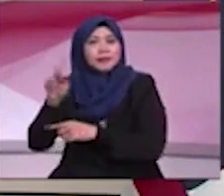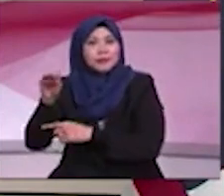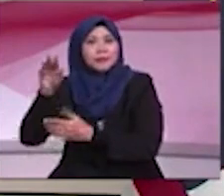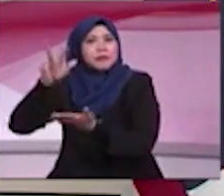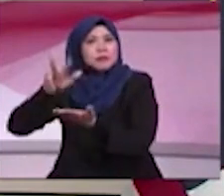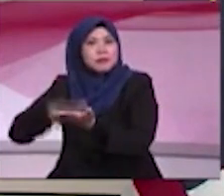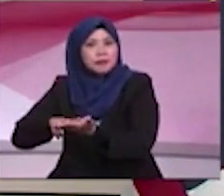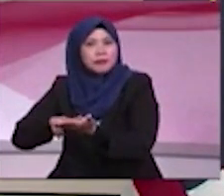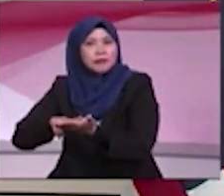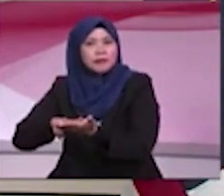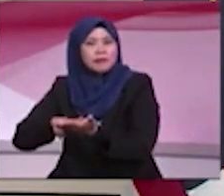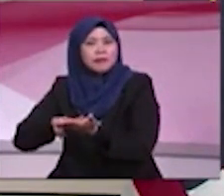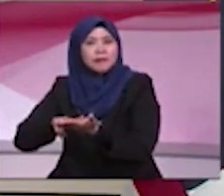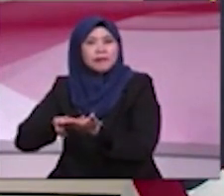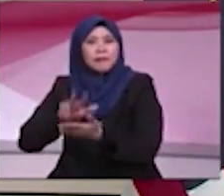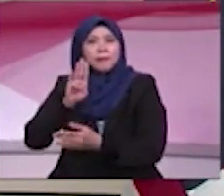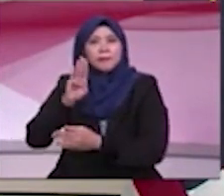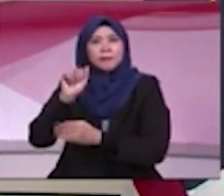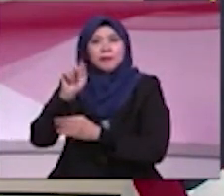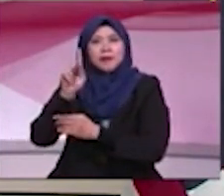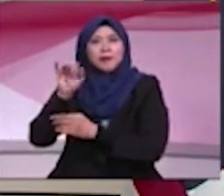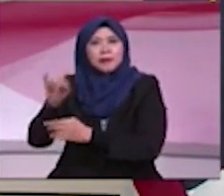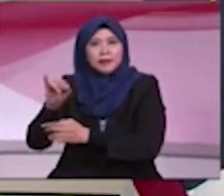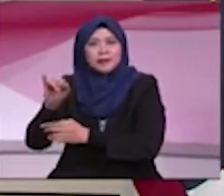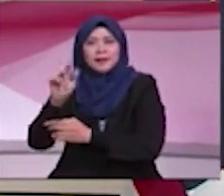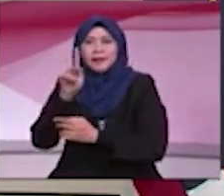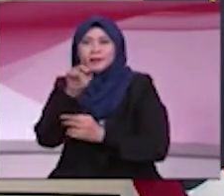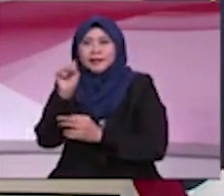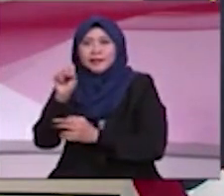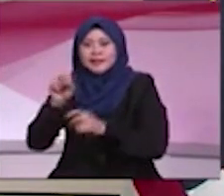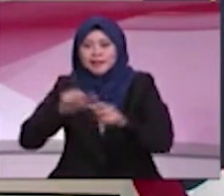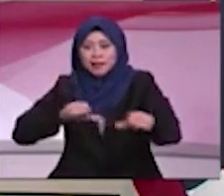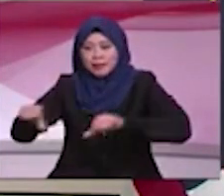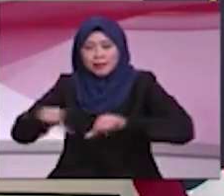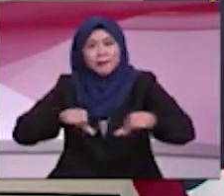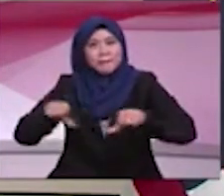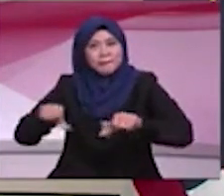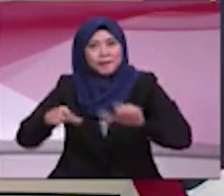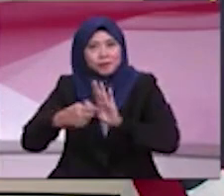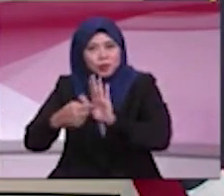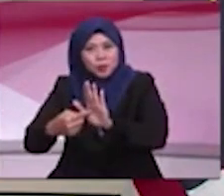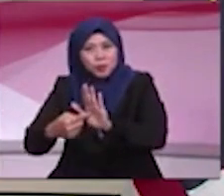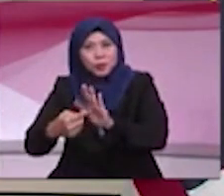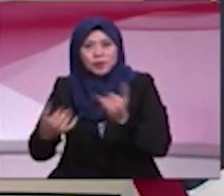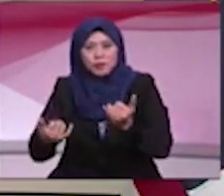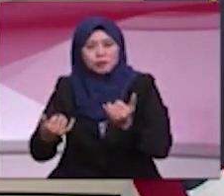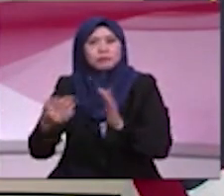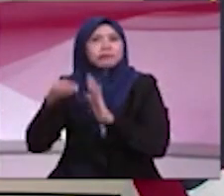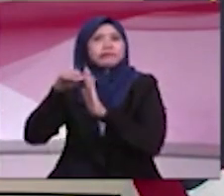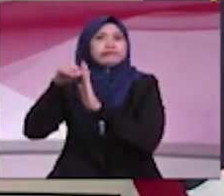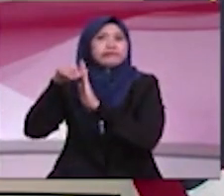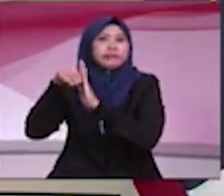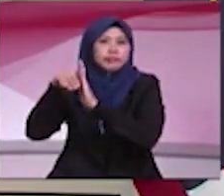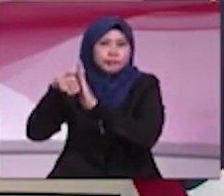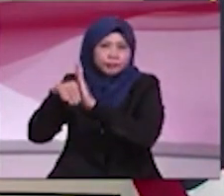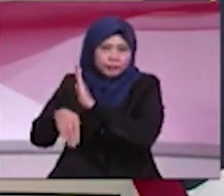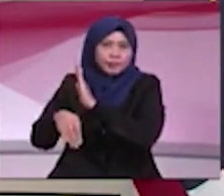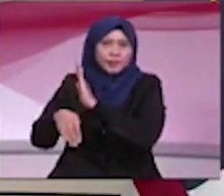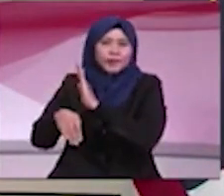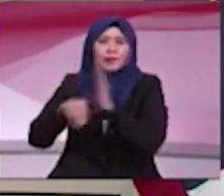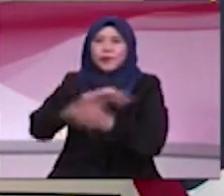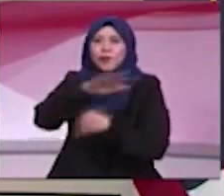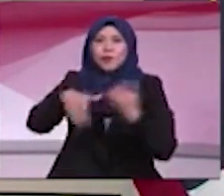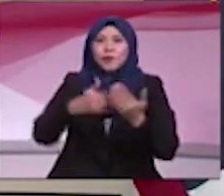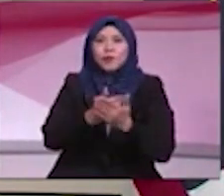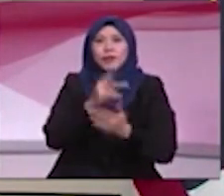mengesahkan bakiki seks TV di locality ini menunjukkan tren penurunan dan smuki